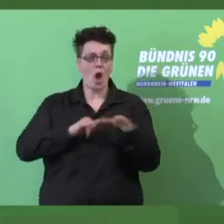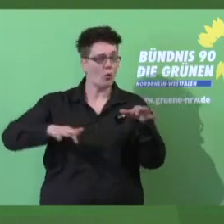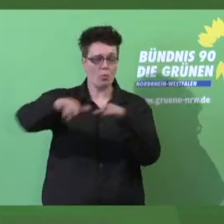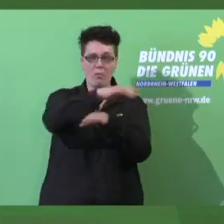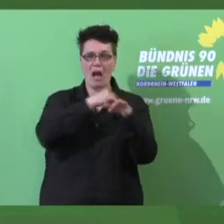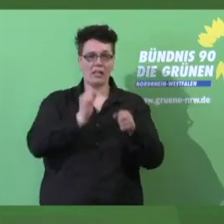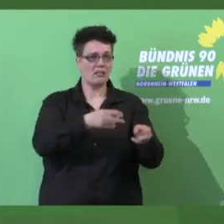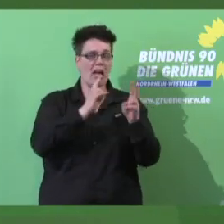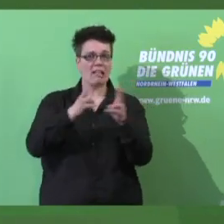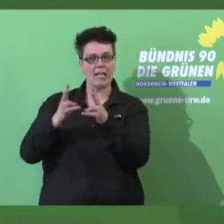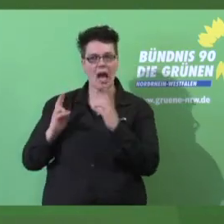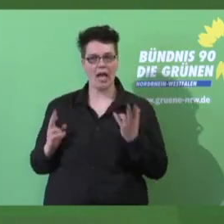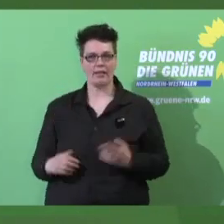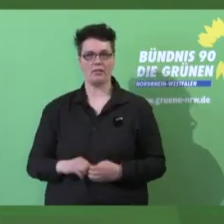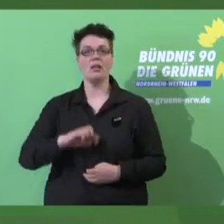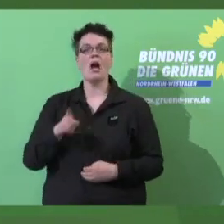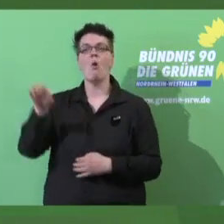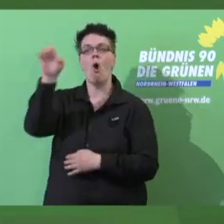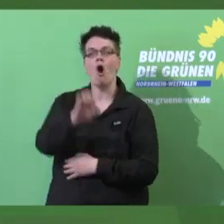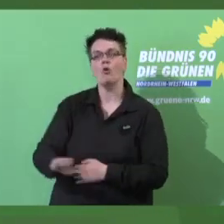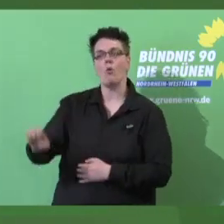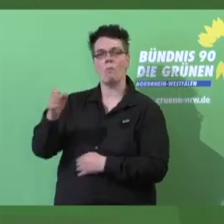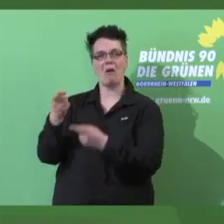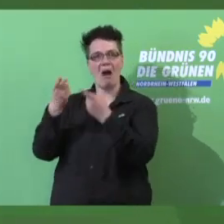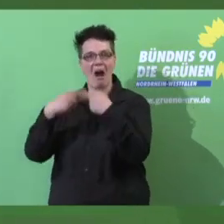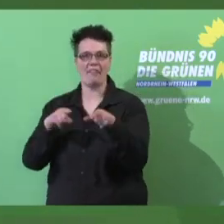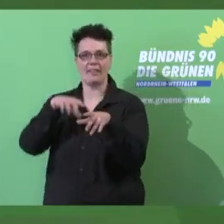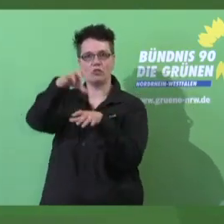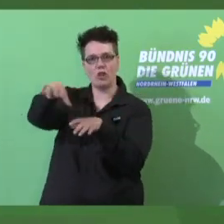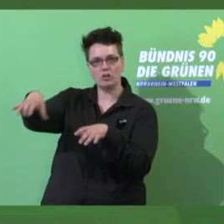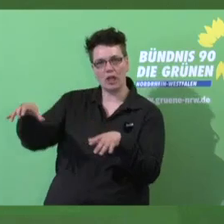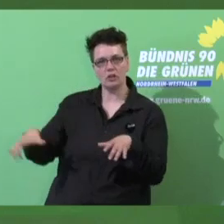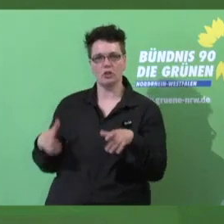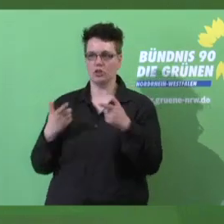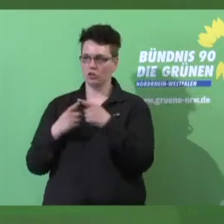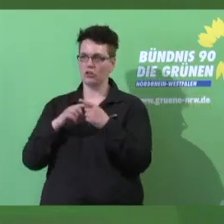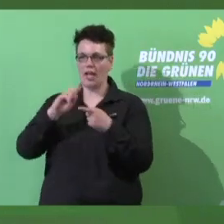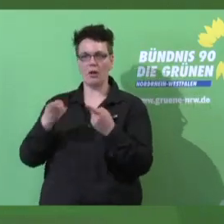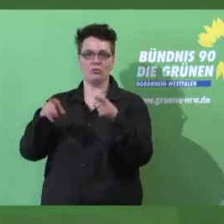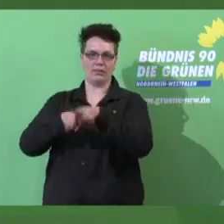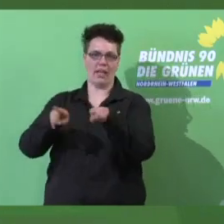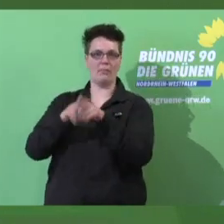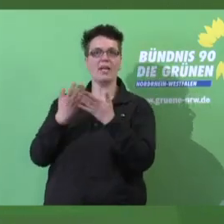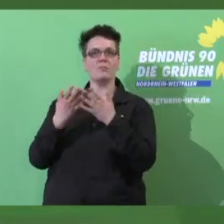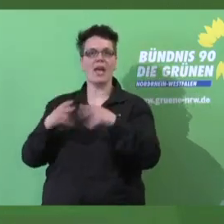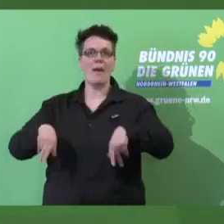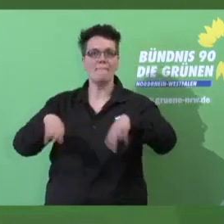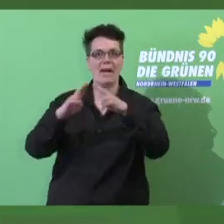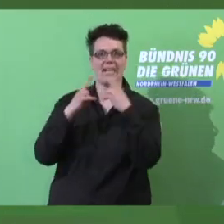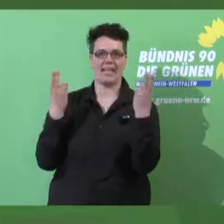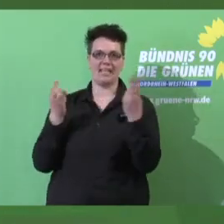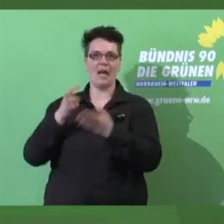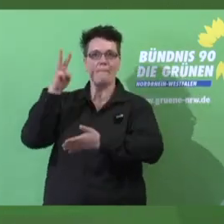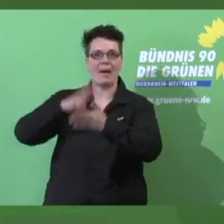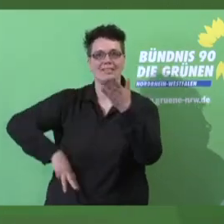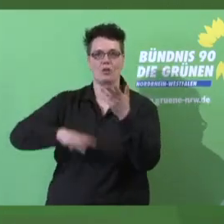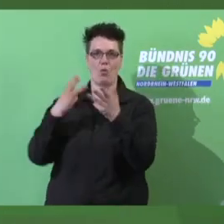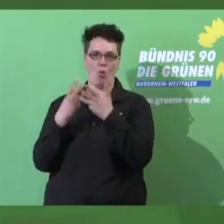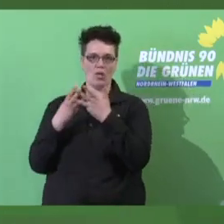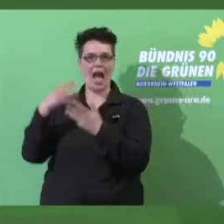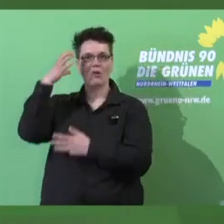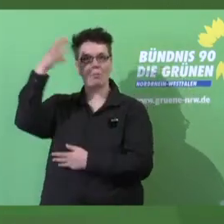andere europäische Metropolen. Guckt man nach Barcelona, guckt man nach Paris, guckt man nach Kopenhagen, wo unglaublich viel passiert ist, Stockholm